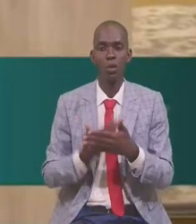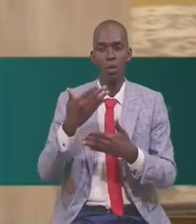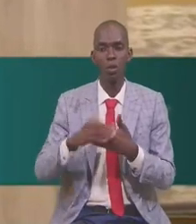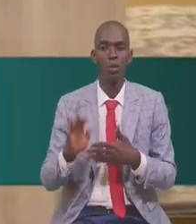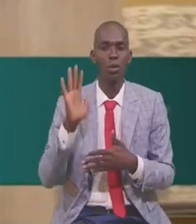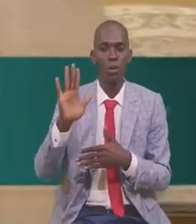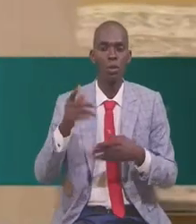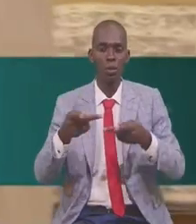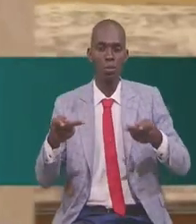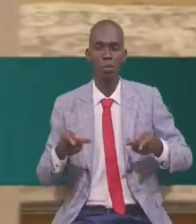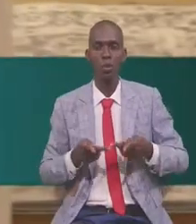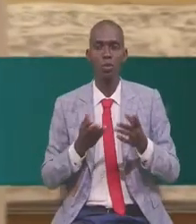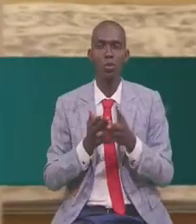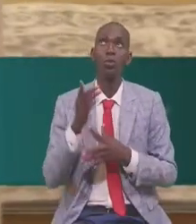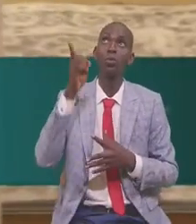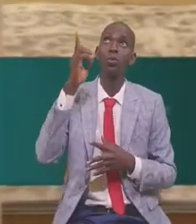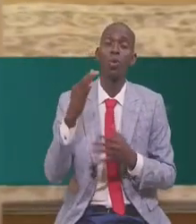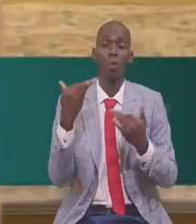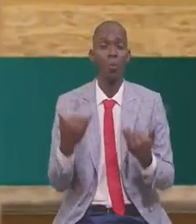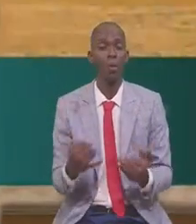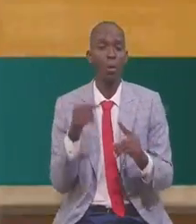travers Dieu.